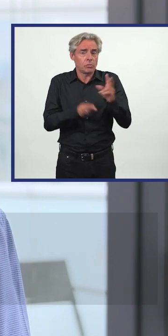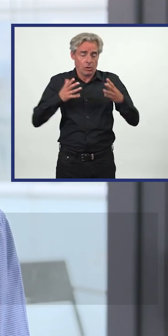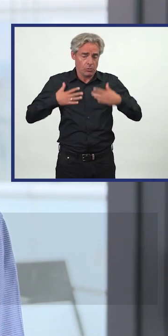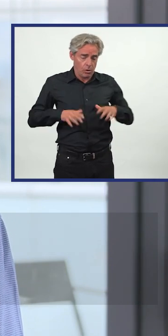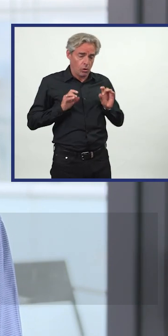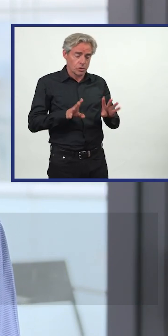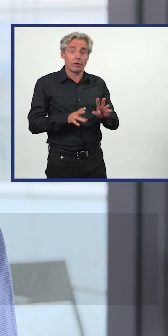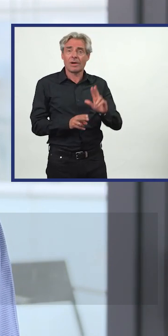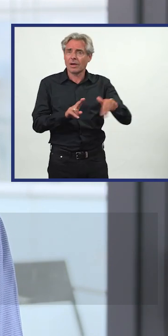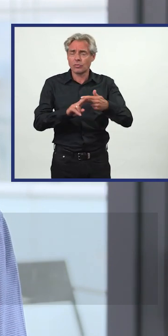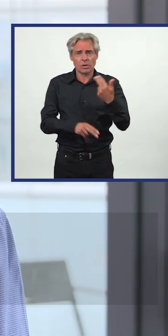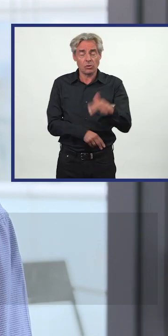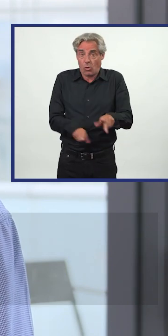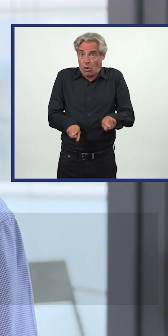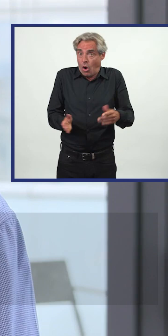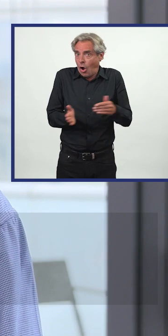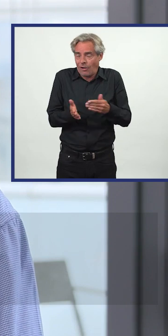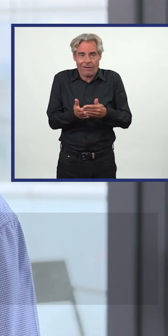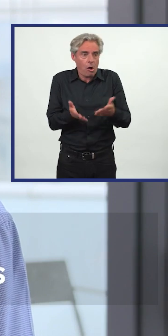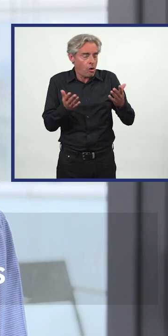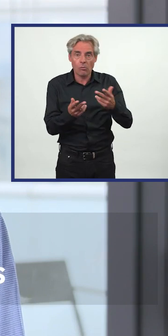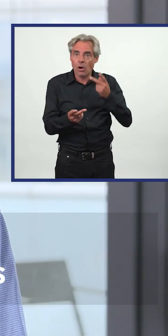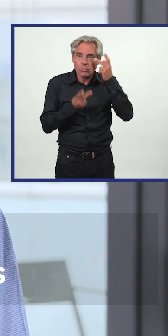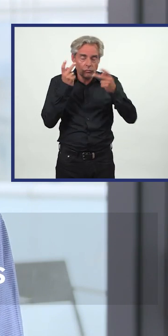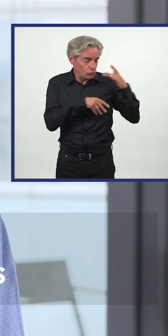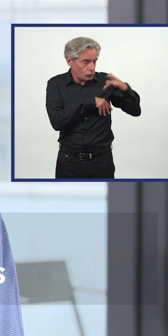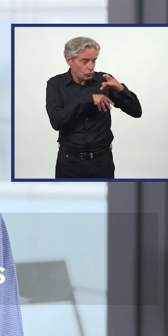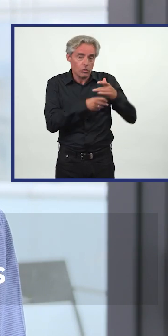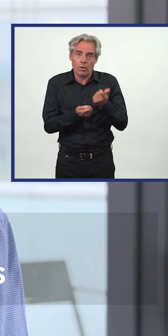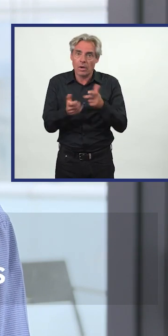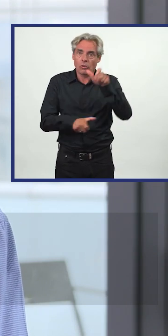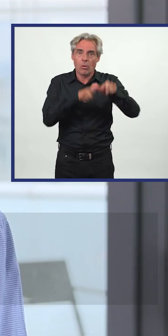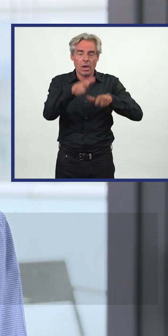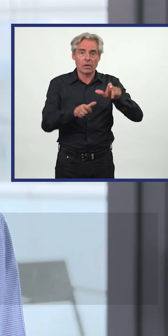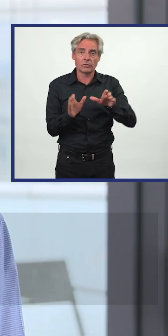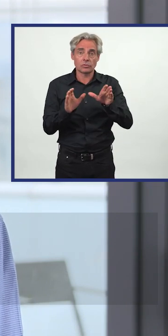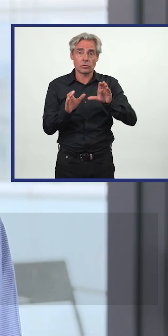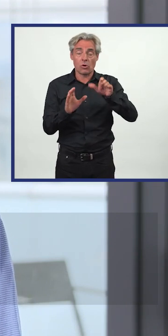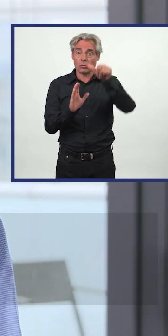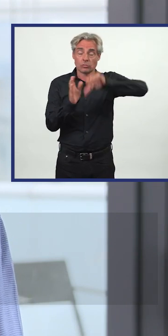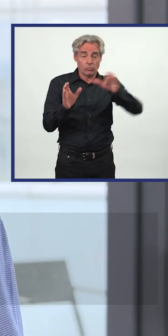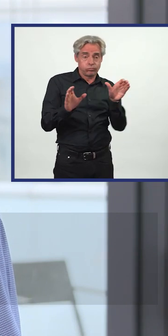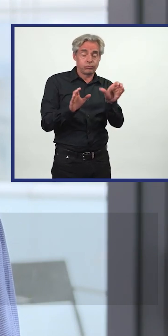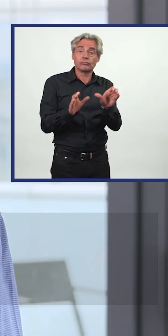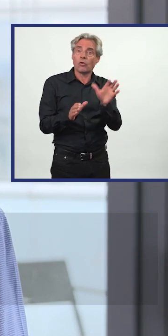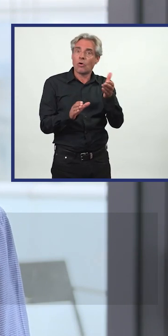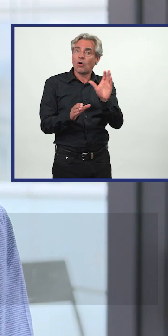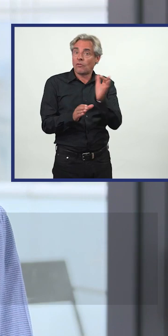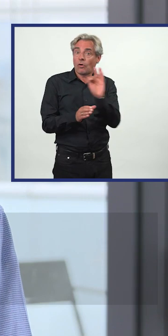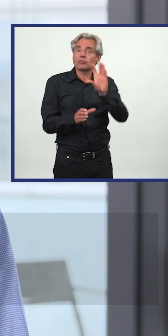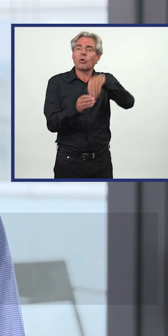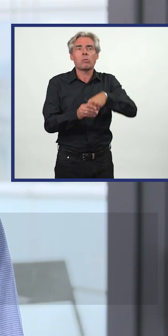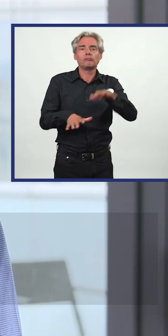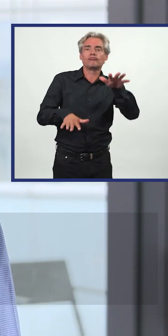rejet? La réponse est non. Là aussi, l'expérience est suffisante. Il y a beaucoup de personnes transplantées de par le monde, y compris en France, à peu